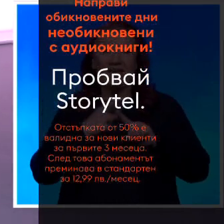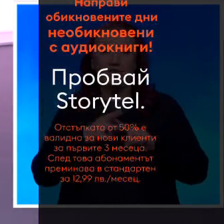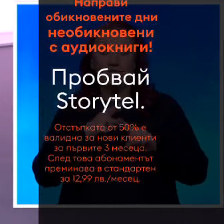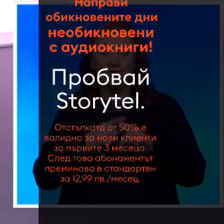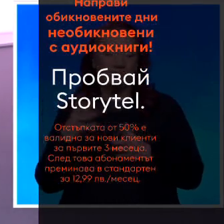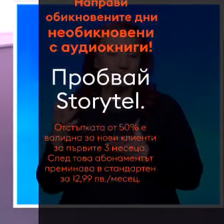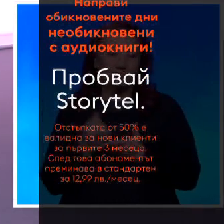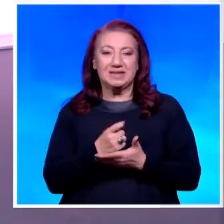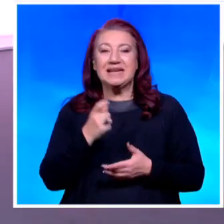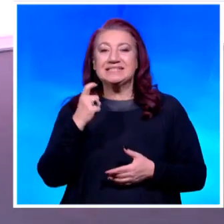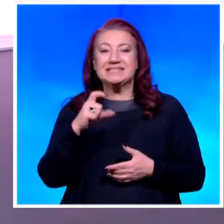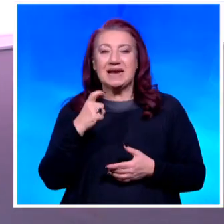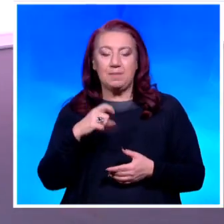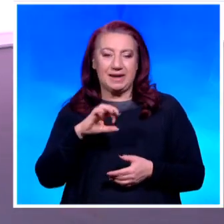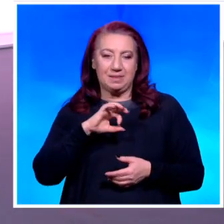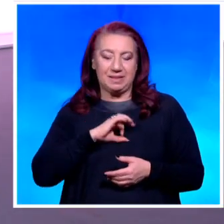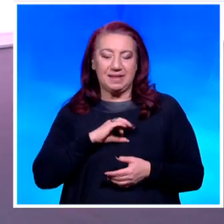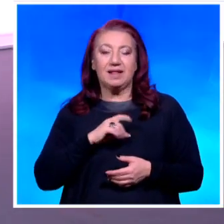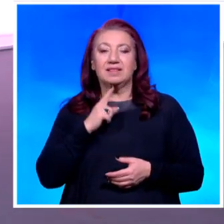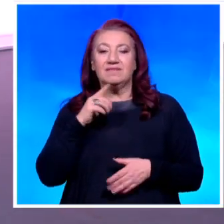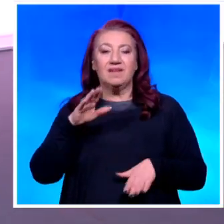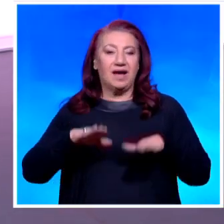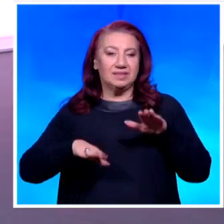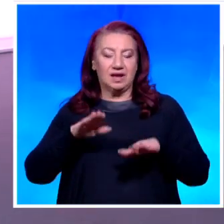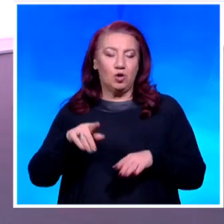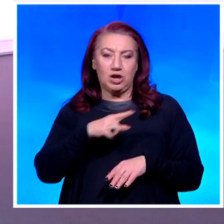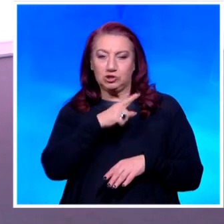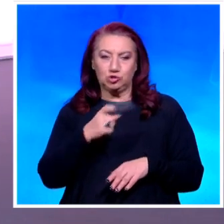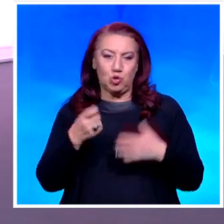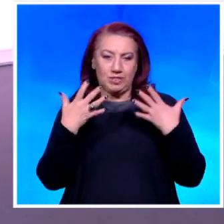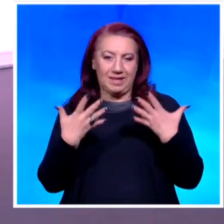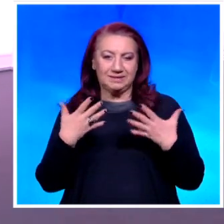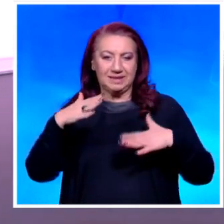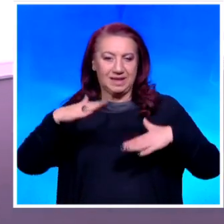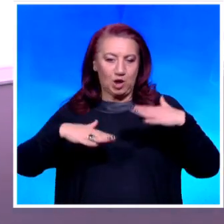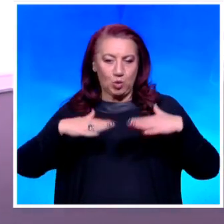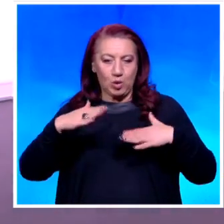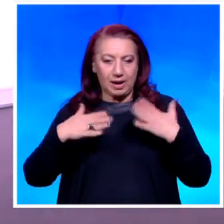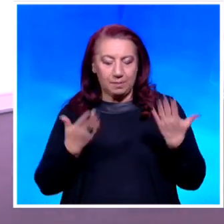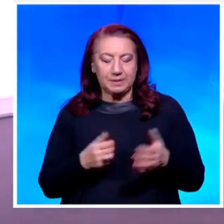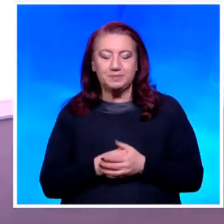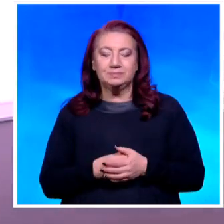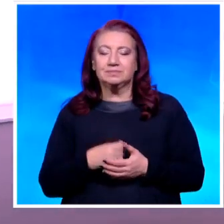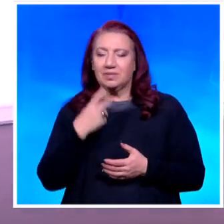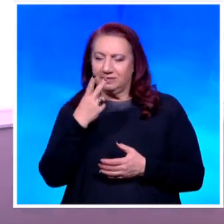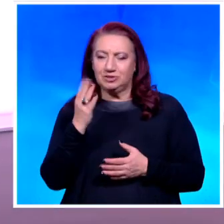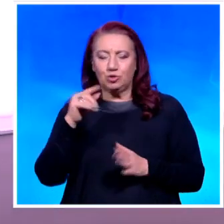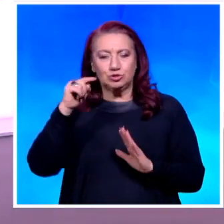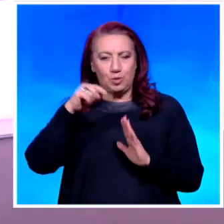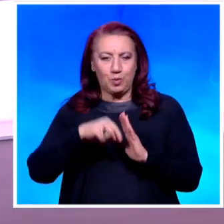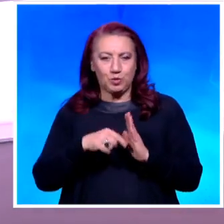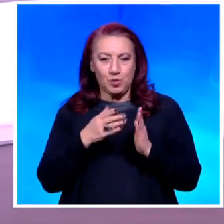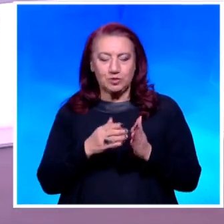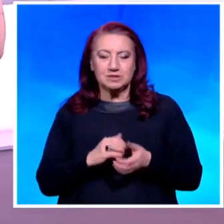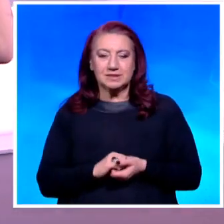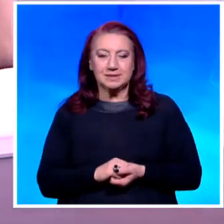109 кг на Европейското първенство по вдигане на тежести в София. С подробностите от Арена София включваме Калоян Кюркчиев. Калояне,